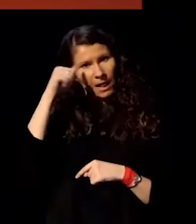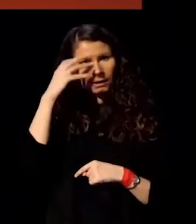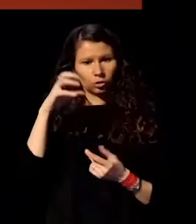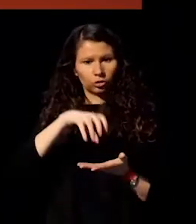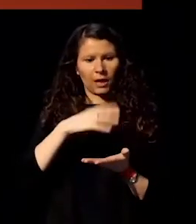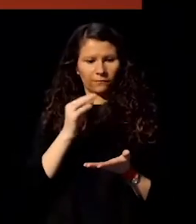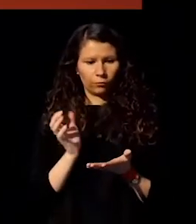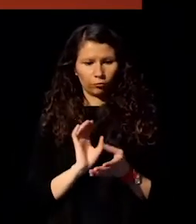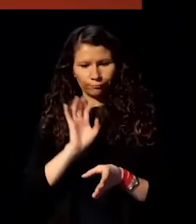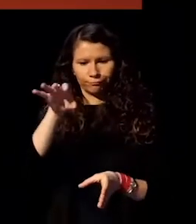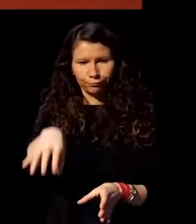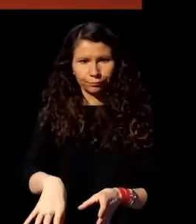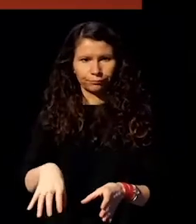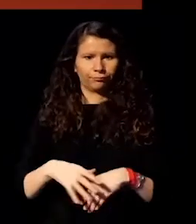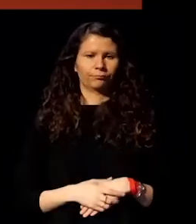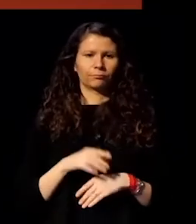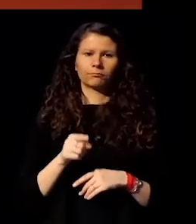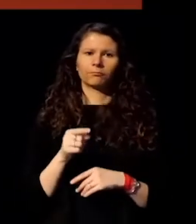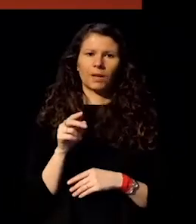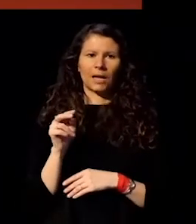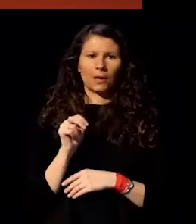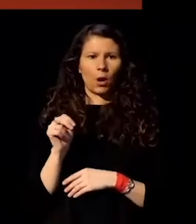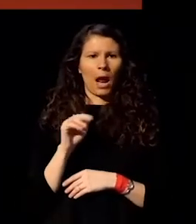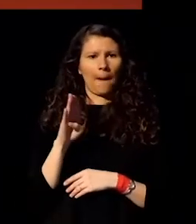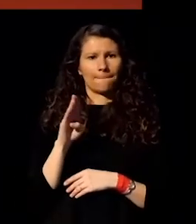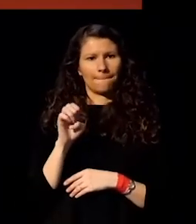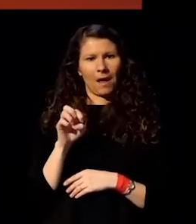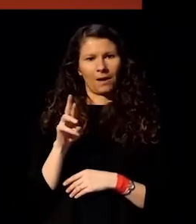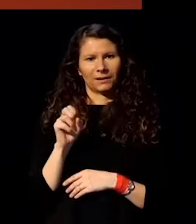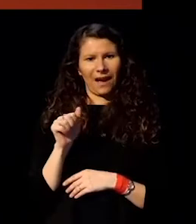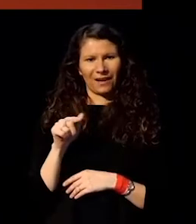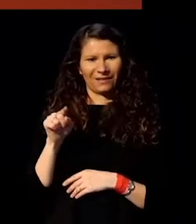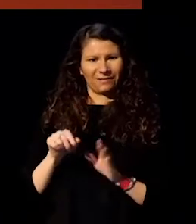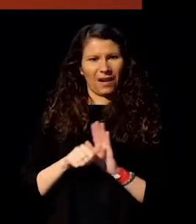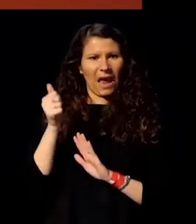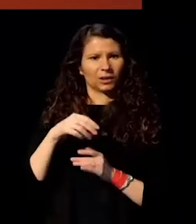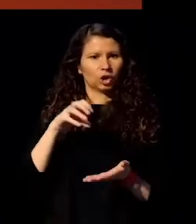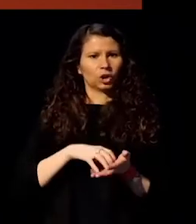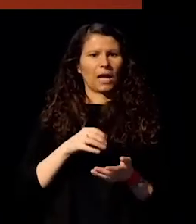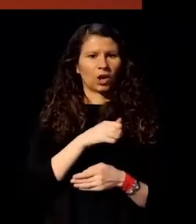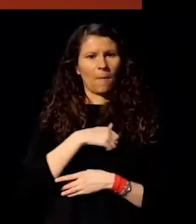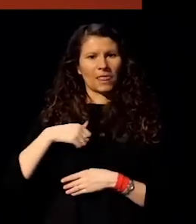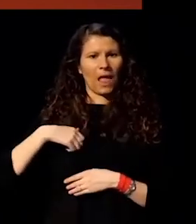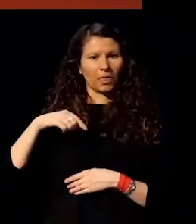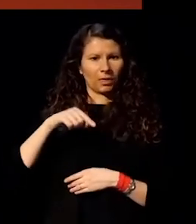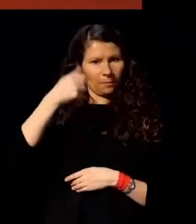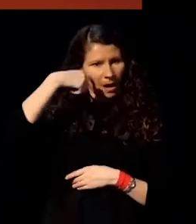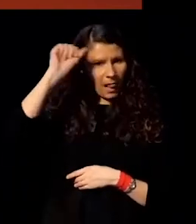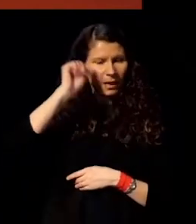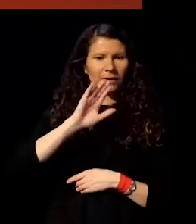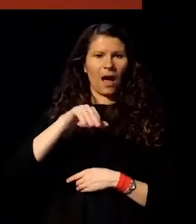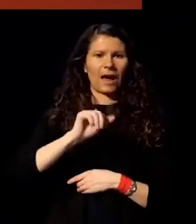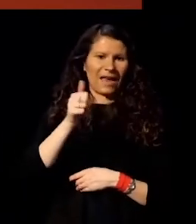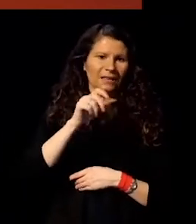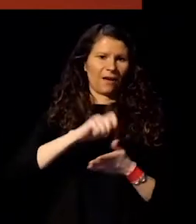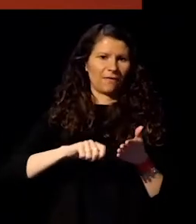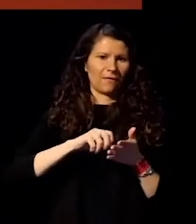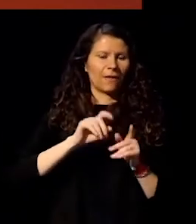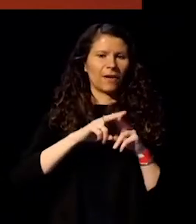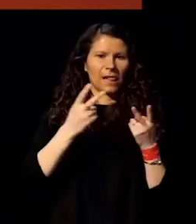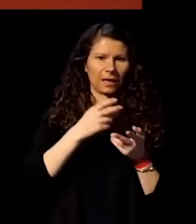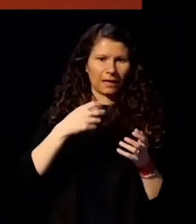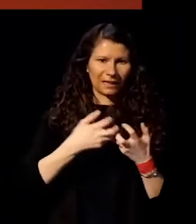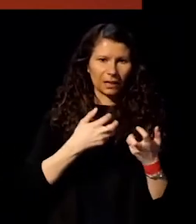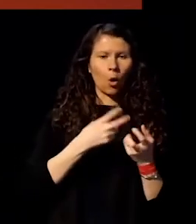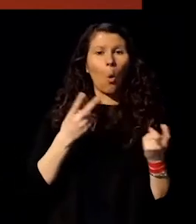Rückgabe der Ehrenbürgerwürde an Nikolai Bersarin, den ersten Stadtkommandanten Berlins nach dem Zweiten Weltkrieg, oder wie Teile des alten